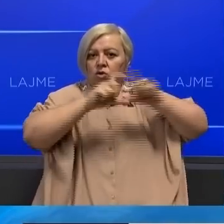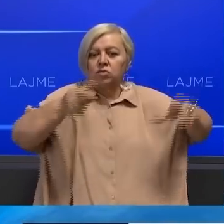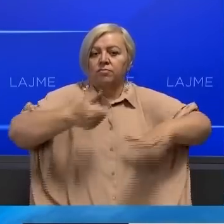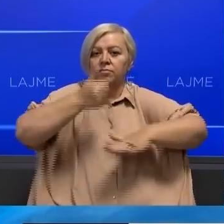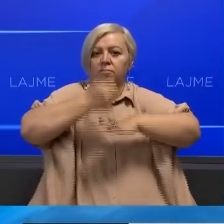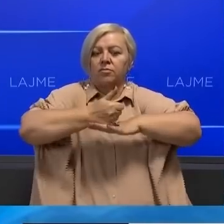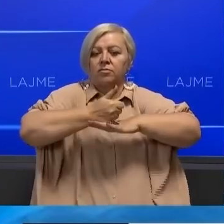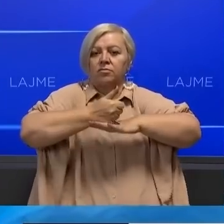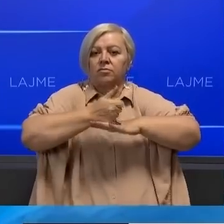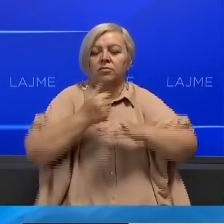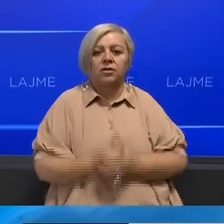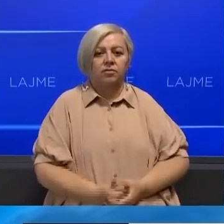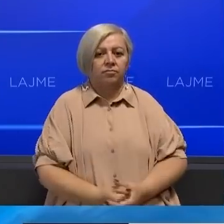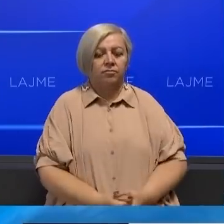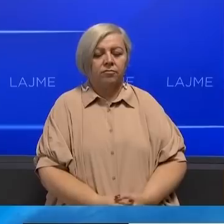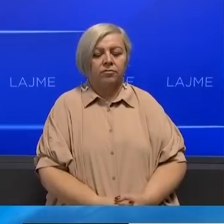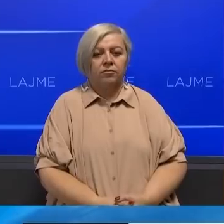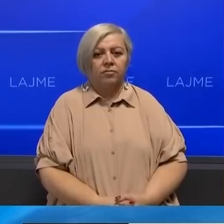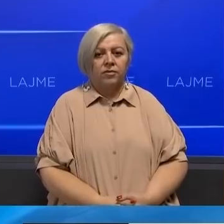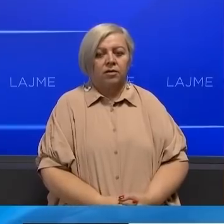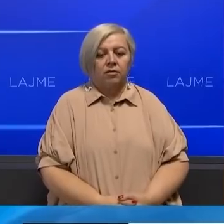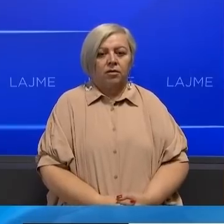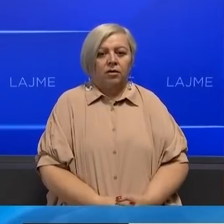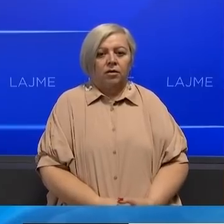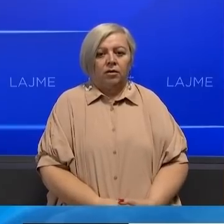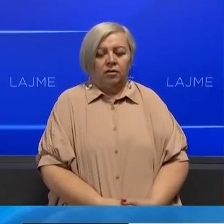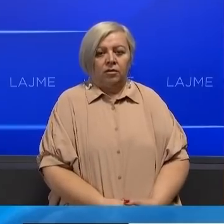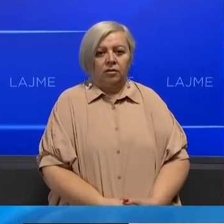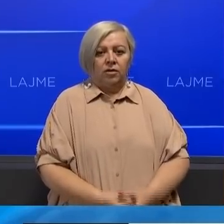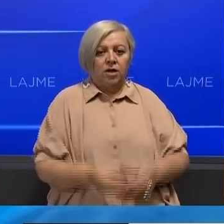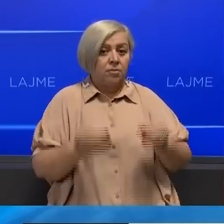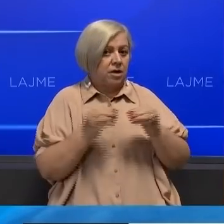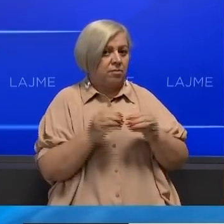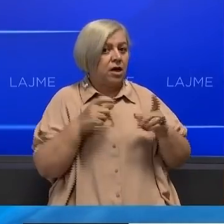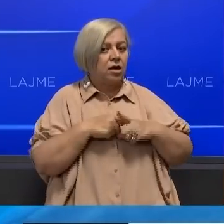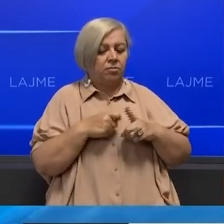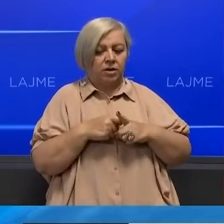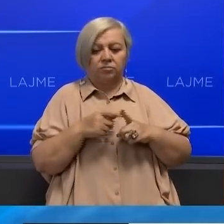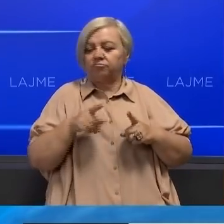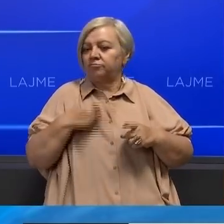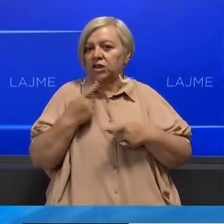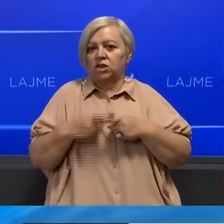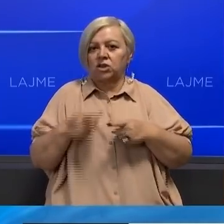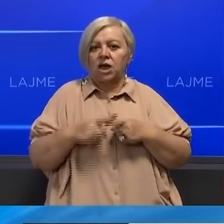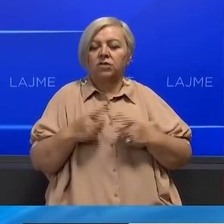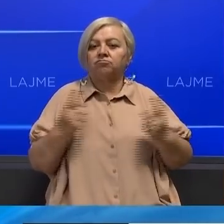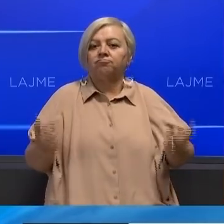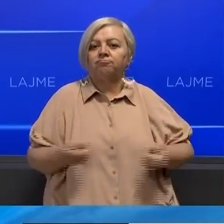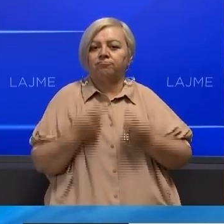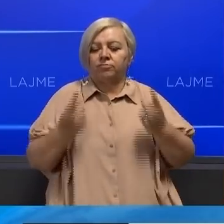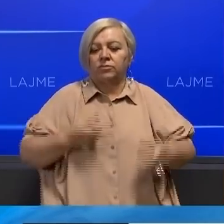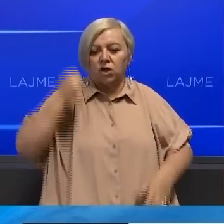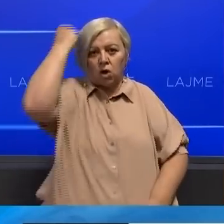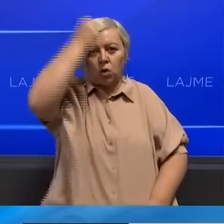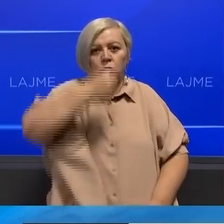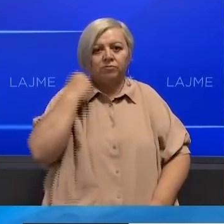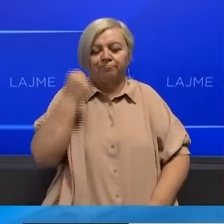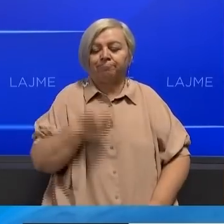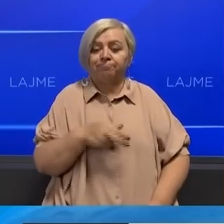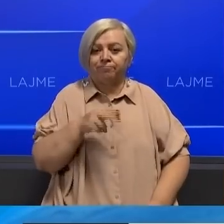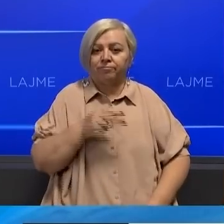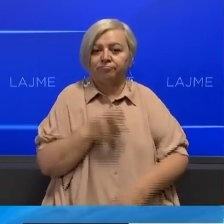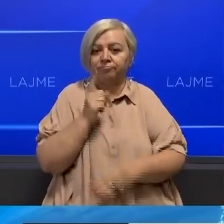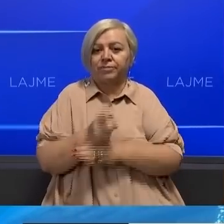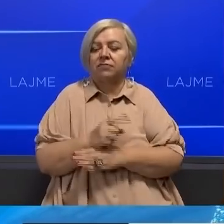të lartë legislativ të vendit. Bajram Kabashi tha se për shkak të rrethanave në Kosovë ishte detyruar